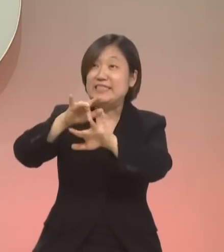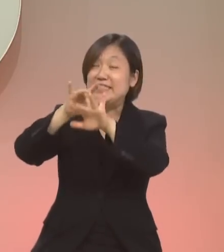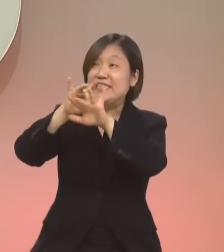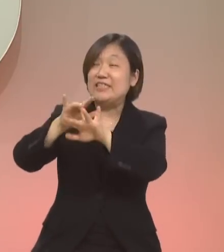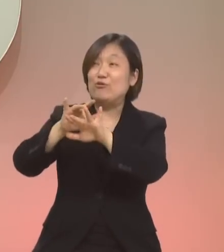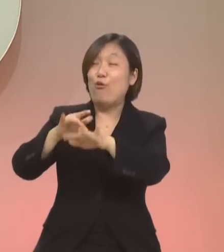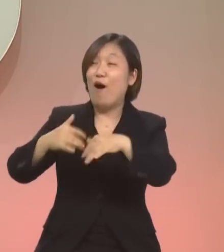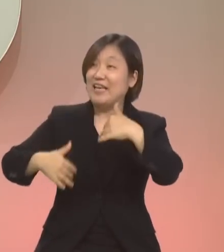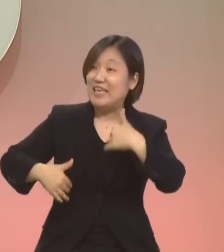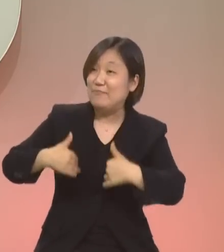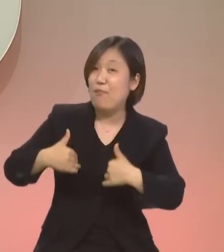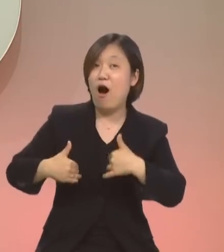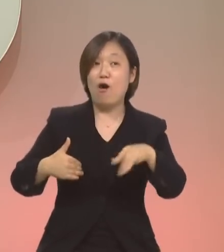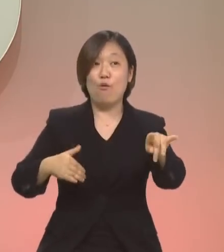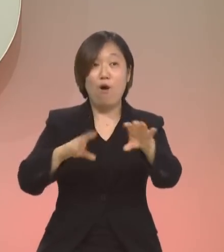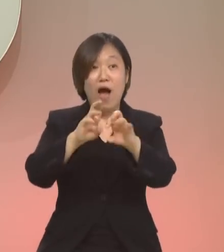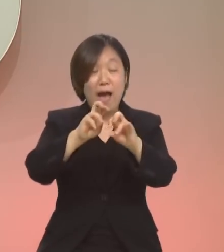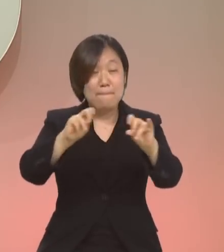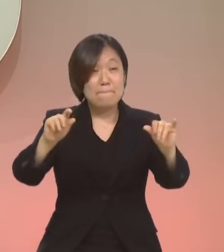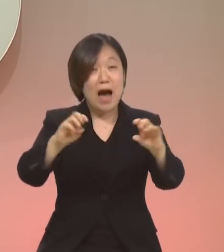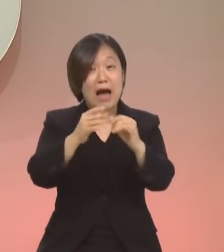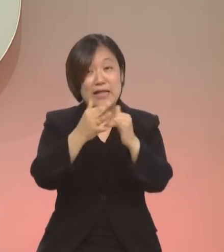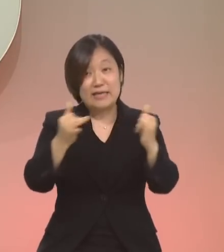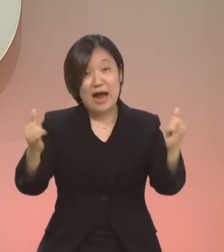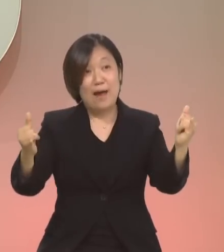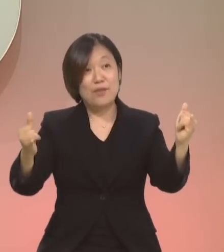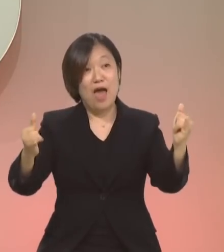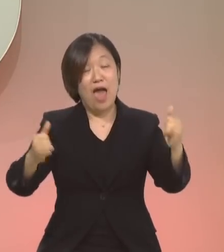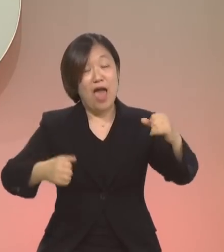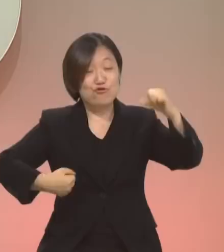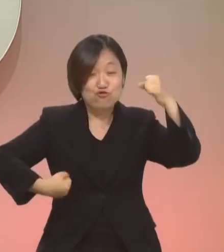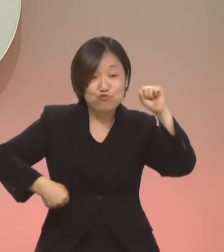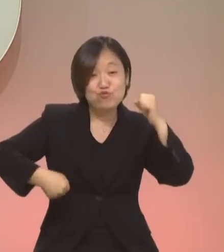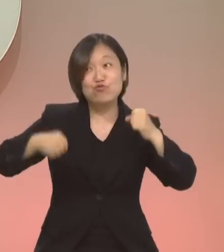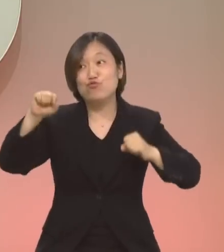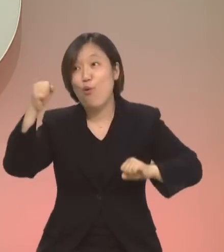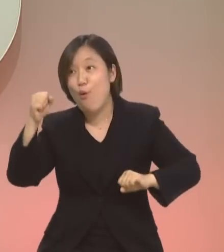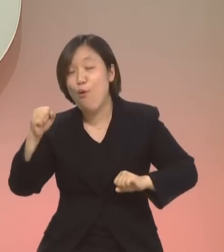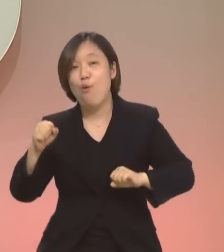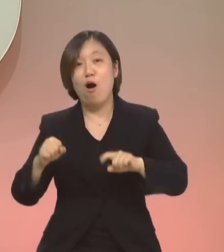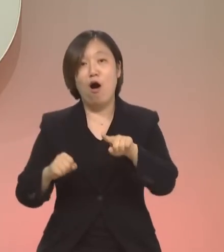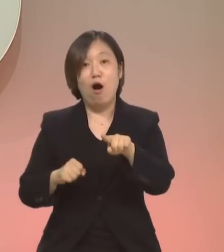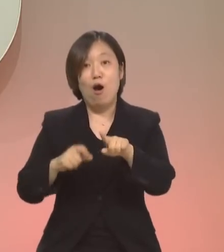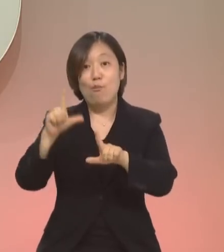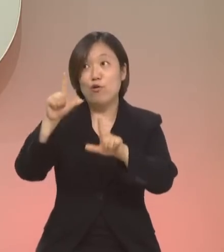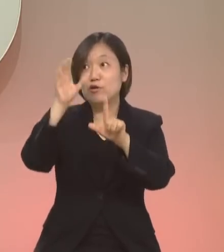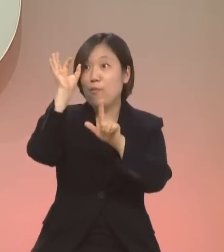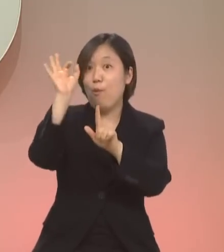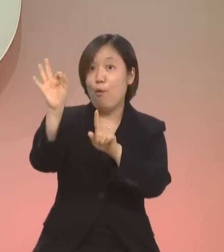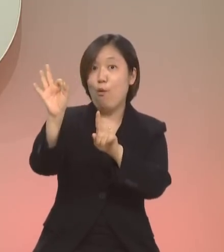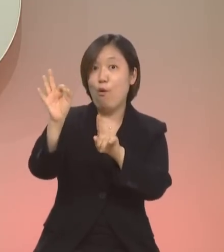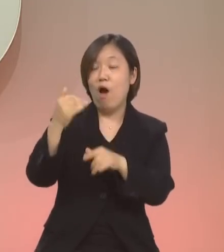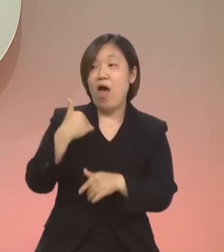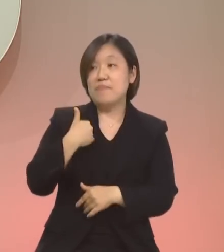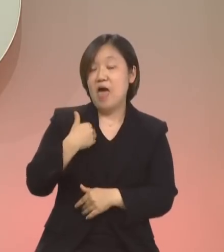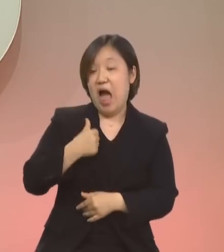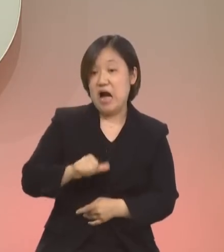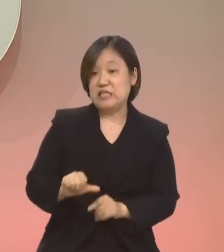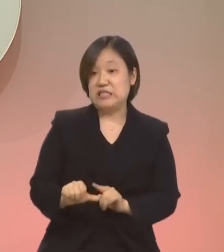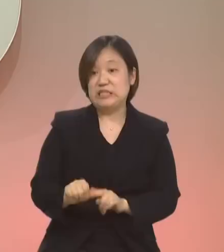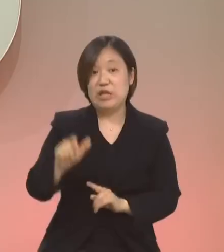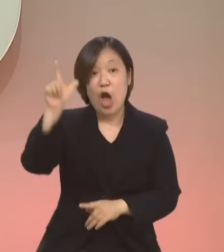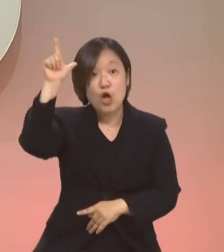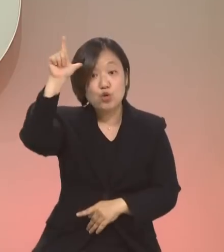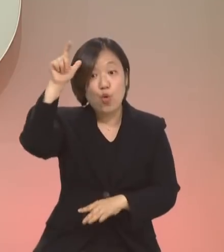막 박수 치고 막 기쁨의 고함을 지르고 덩실덩실 춤을 추고 그러면서 아들은 소를 타고